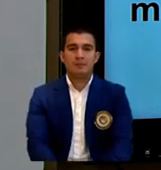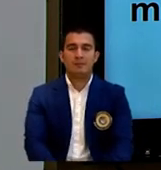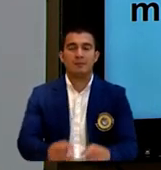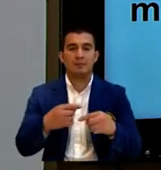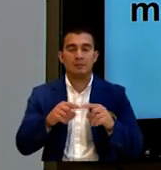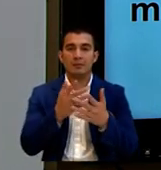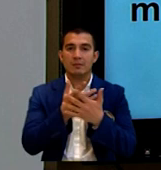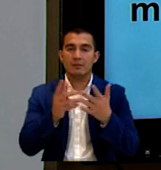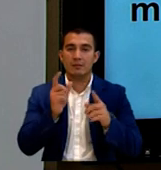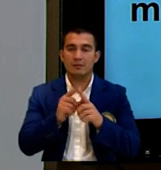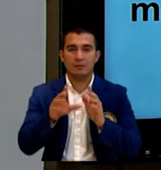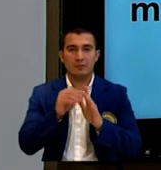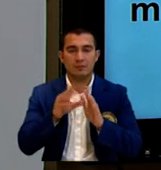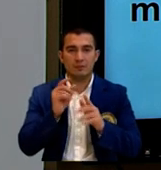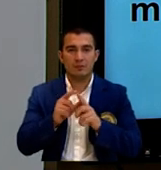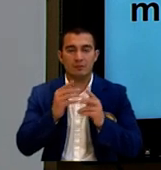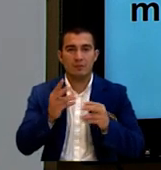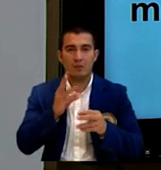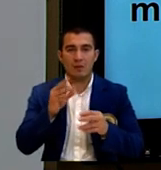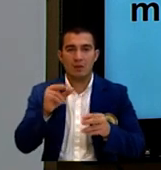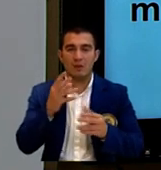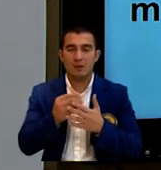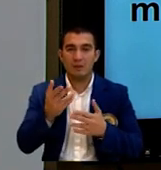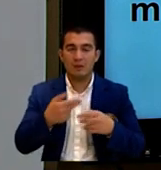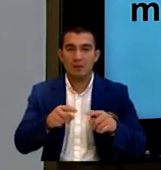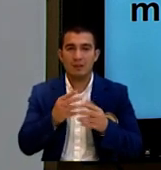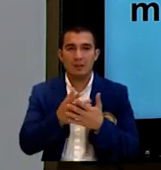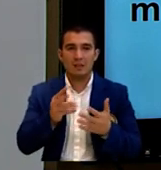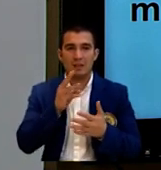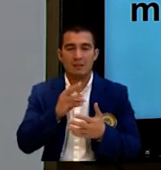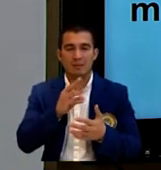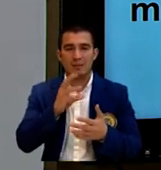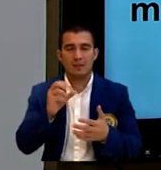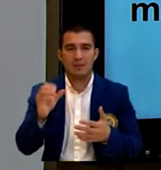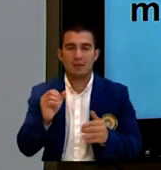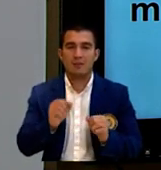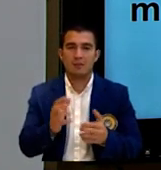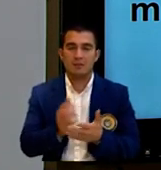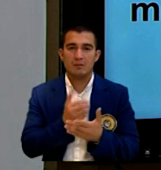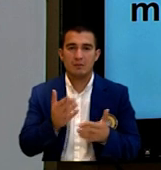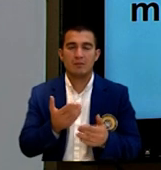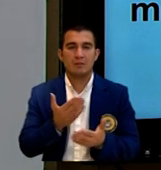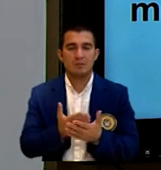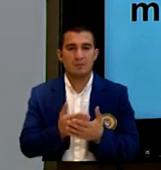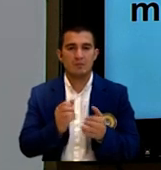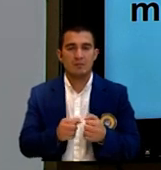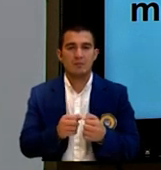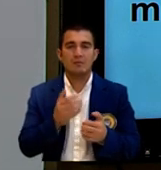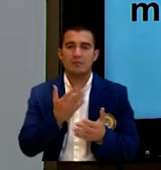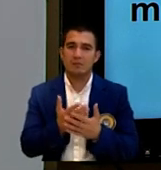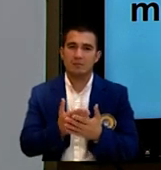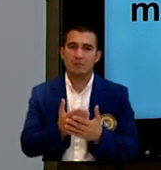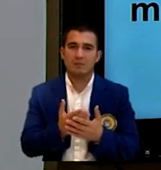Ixtiyoriy olingan modda miqdoridagi moddaning M massasini topish mumkin bo'ladi. Demak, misol